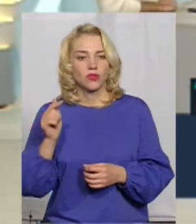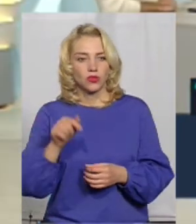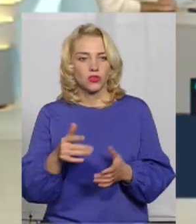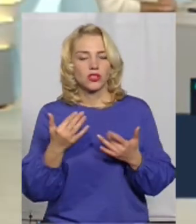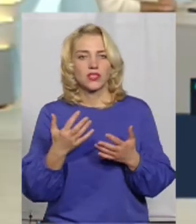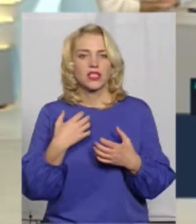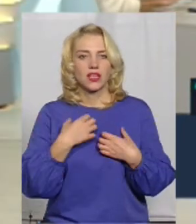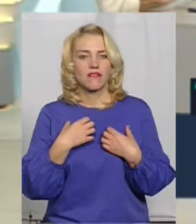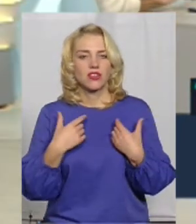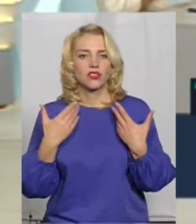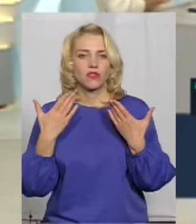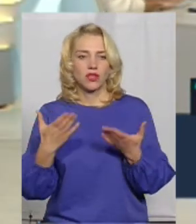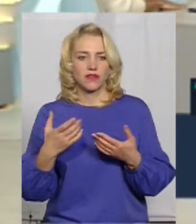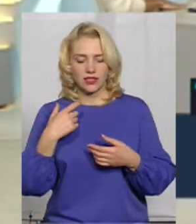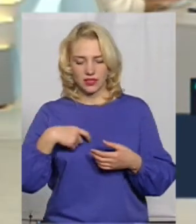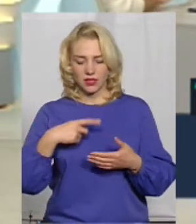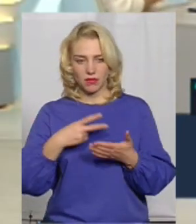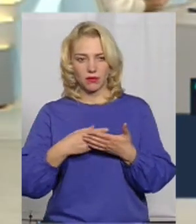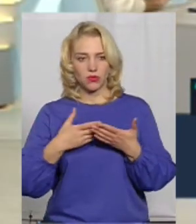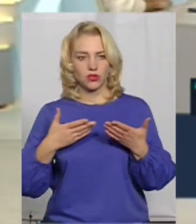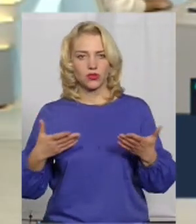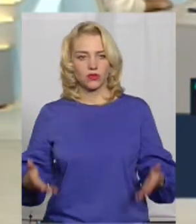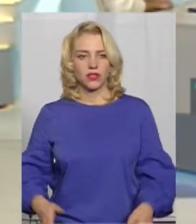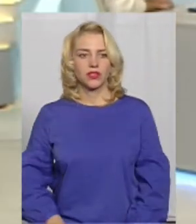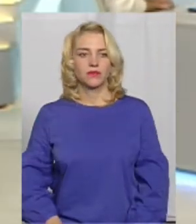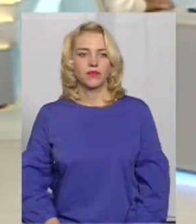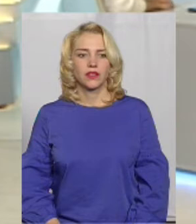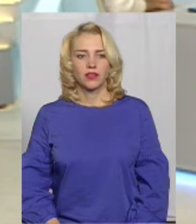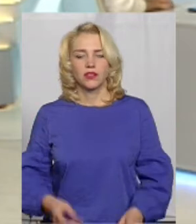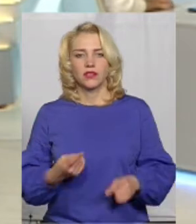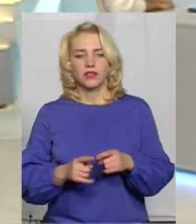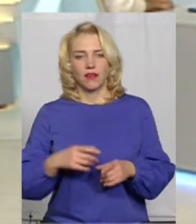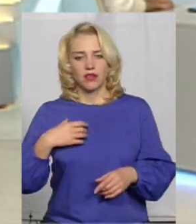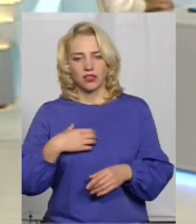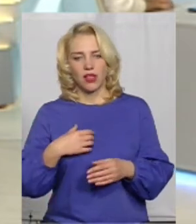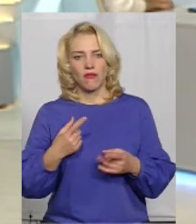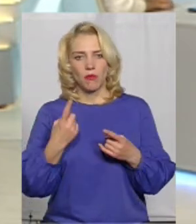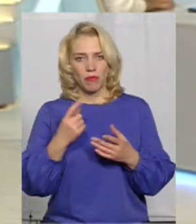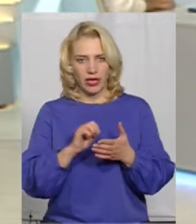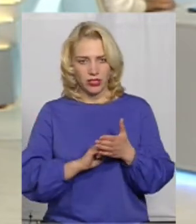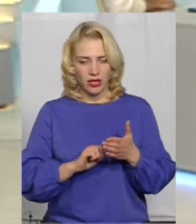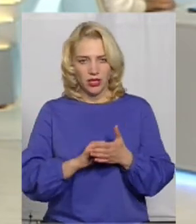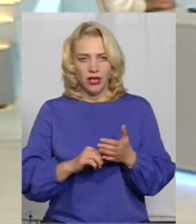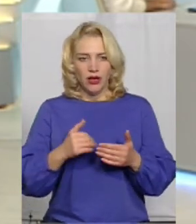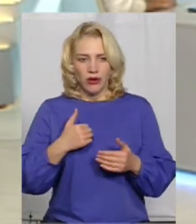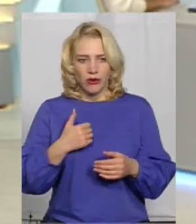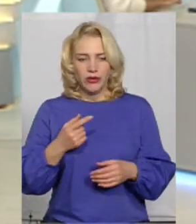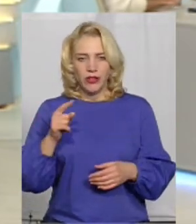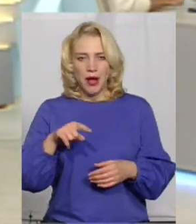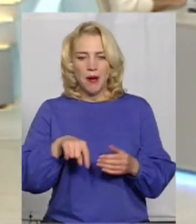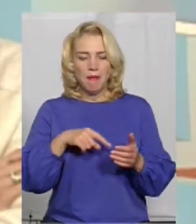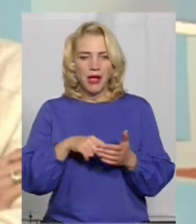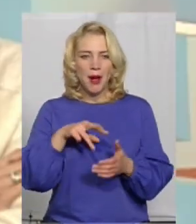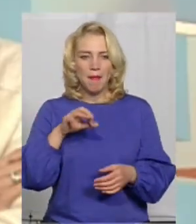наскільки це важливо взагалі, себе правильно позиціонувати там? Це надзвичайно важливо по одній простій причині. Хочу, до речі, відмітити мера.